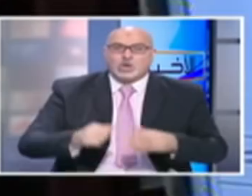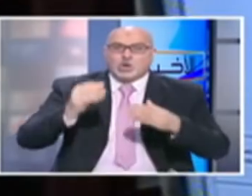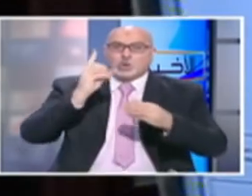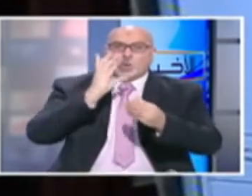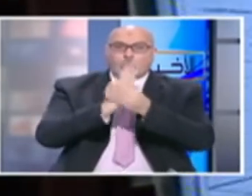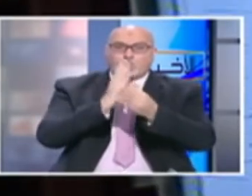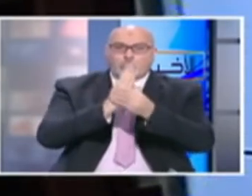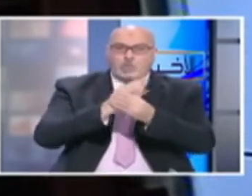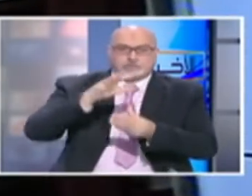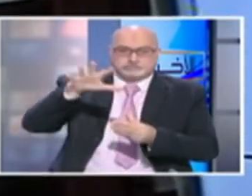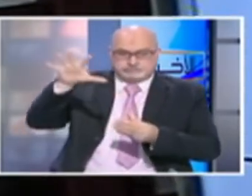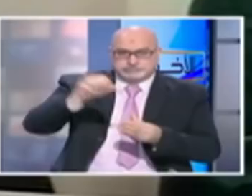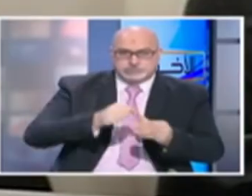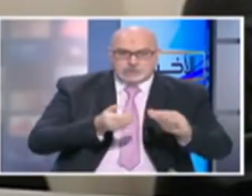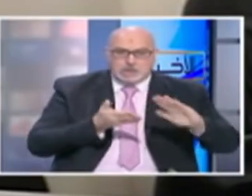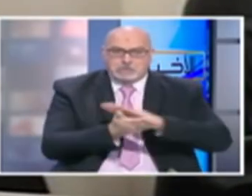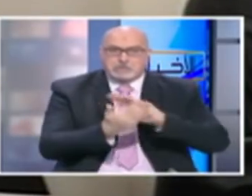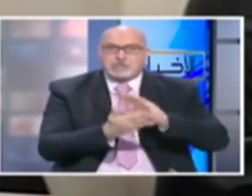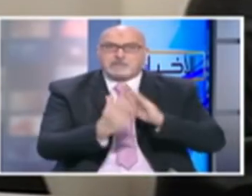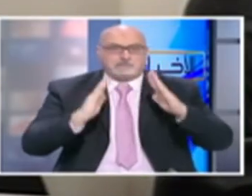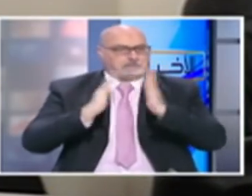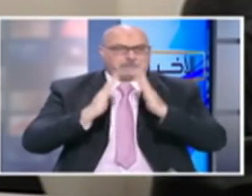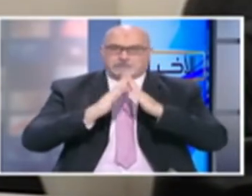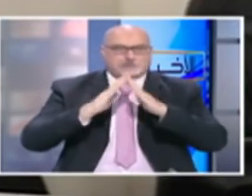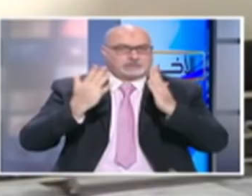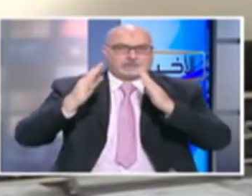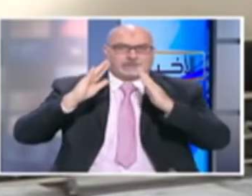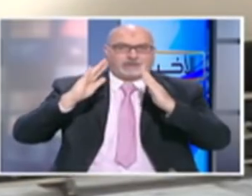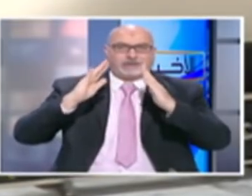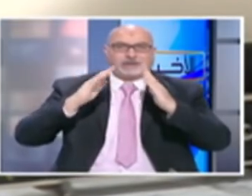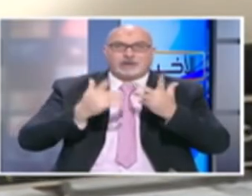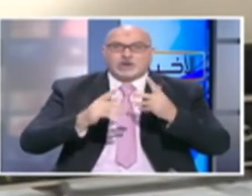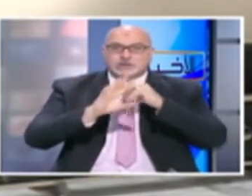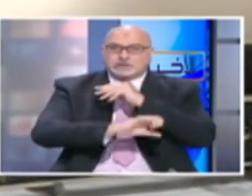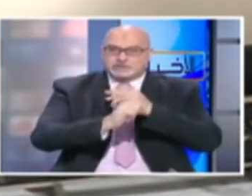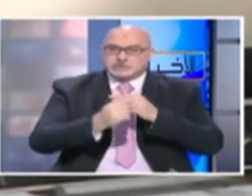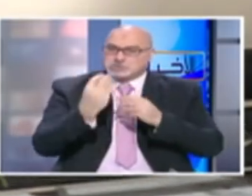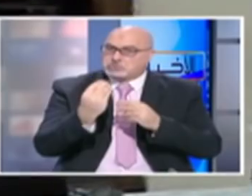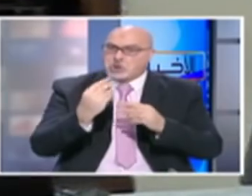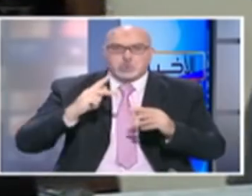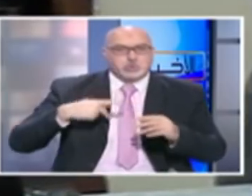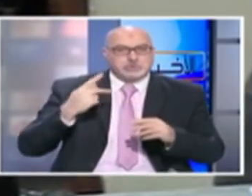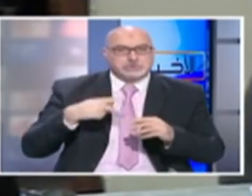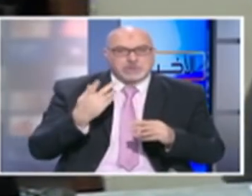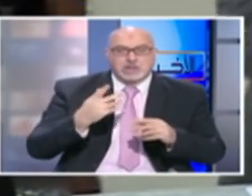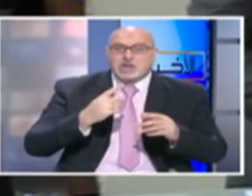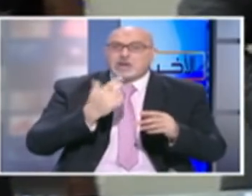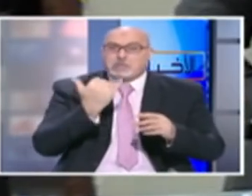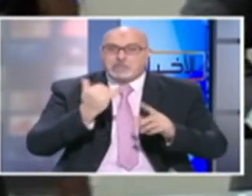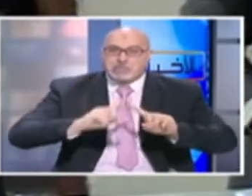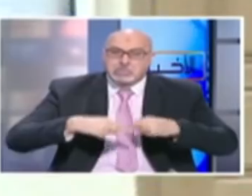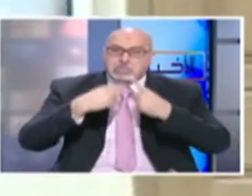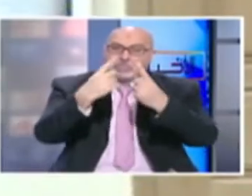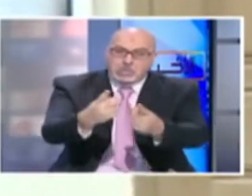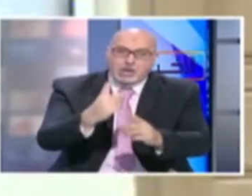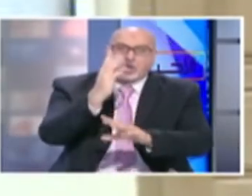إجبارية التنقل إلى الجهة القضائية. بينما ثمن المواطنون هذه الخدمة التي وفرت عنهم عناء التنقل والانتظار.